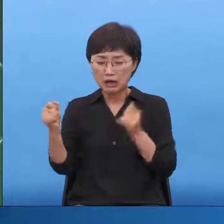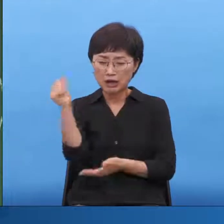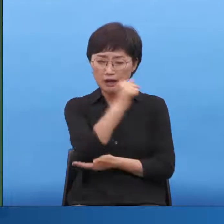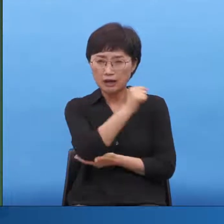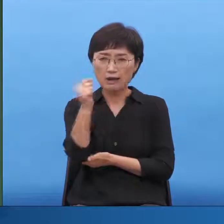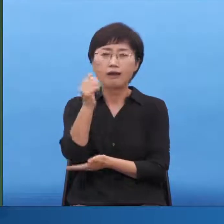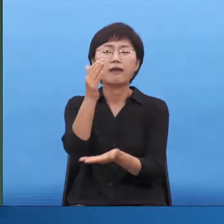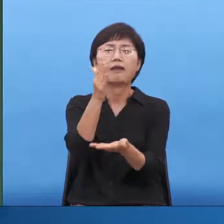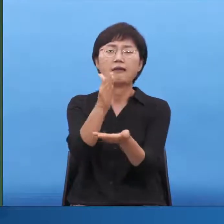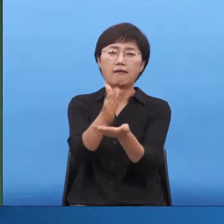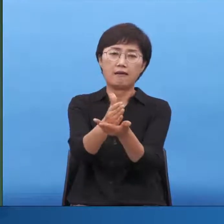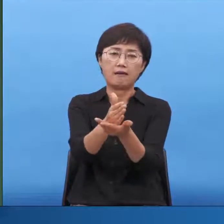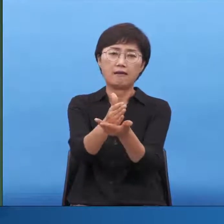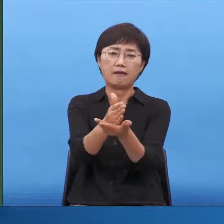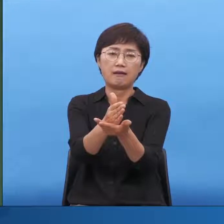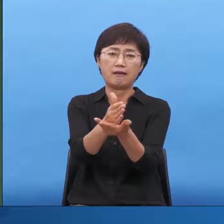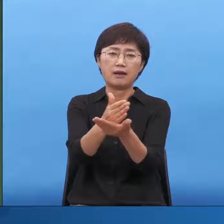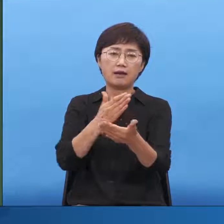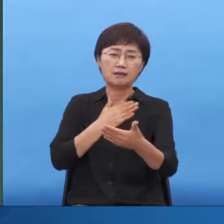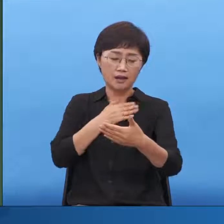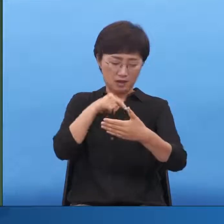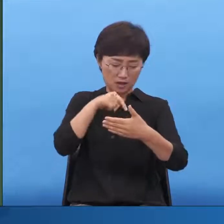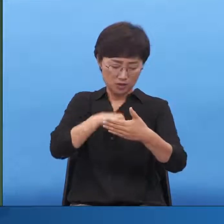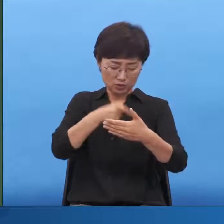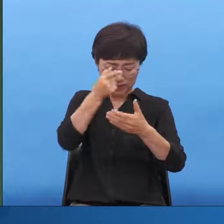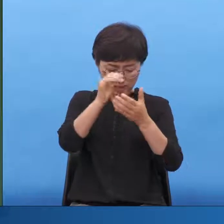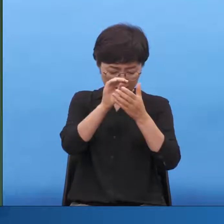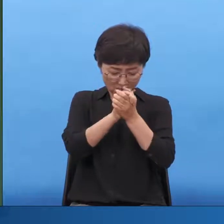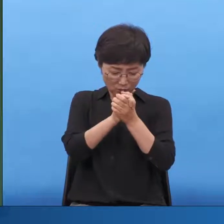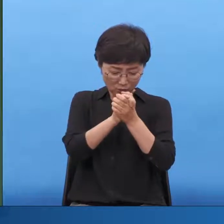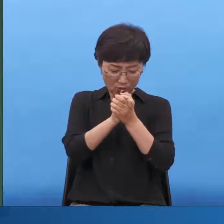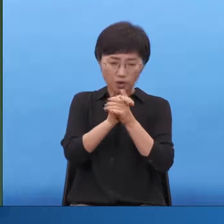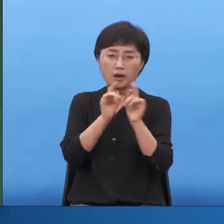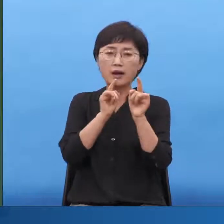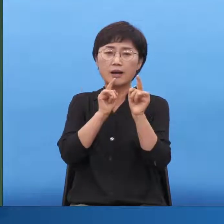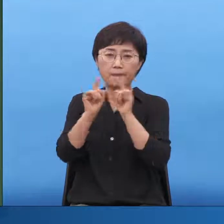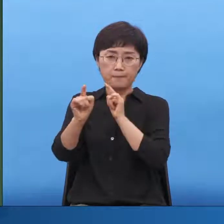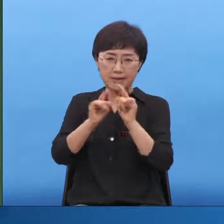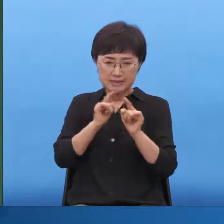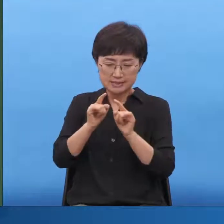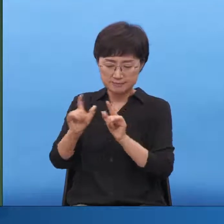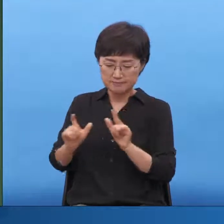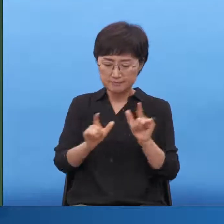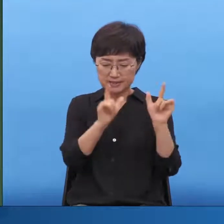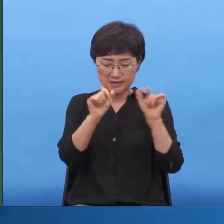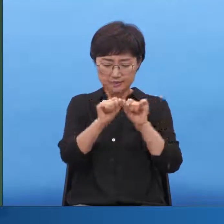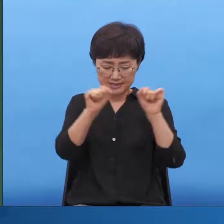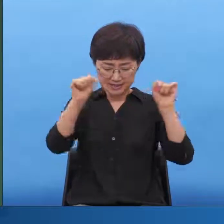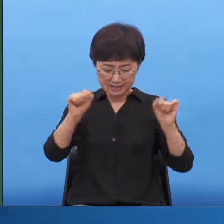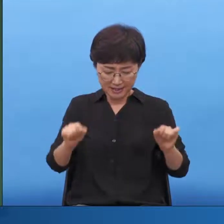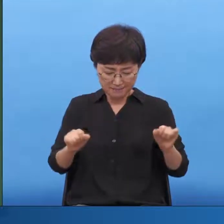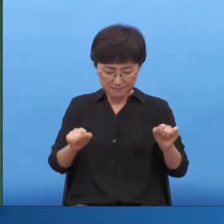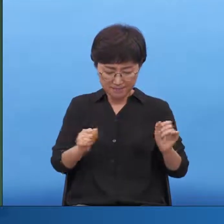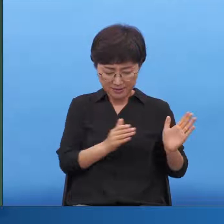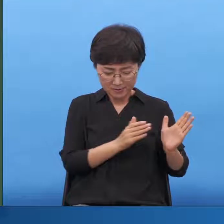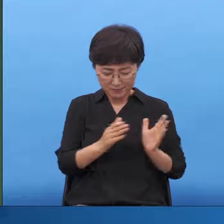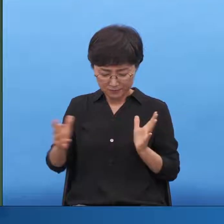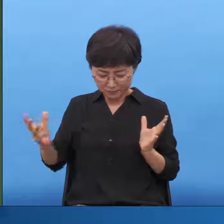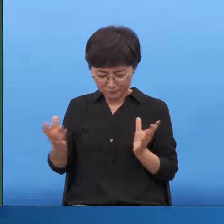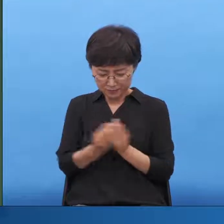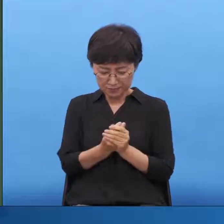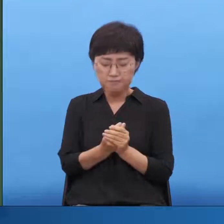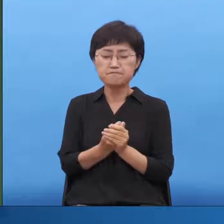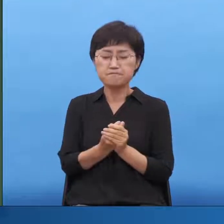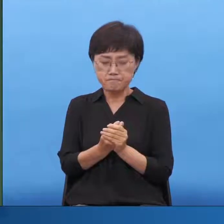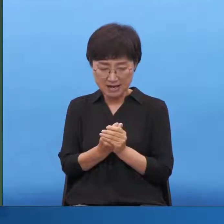信徒反映他的这个方法太急，人们都不要这样。 이거 지금 여러분이 각인시켜야. 우리 렘넌트는 밖에 나가서 이깁니다.